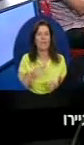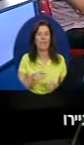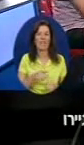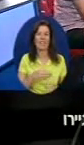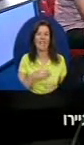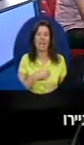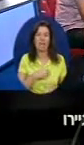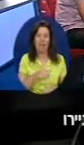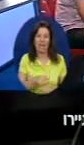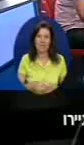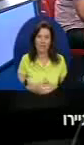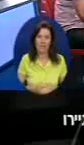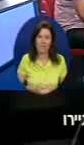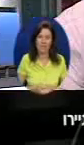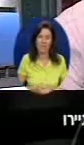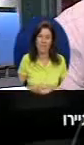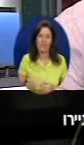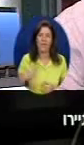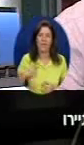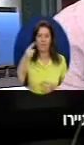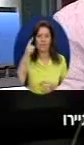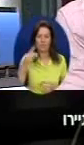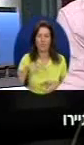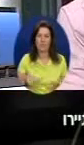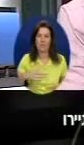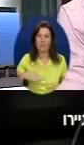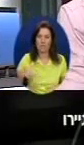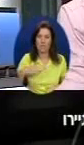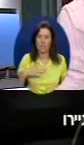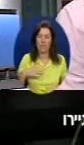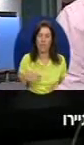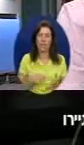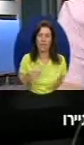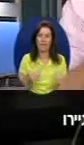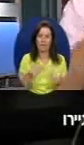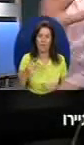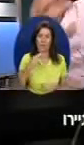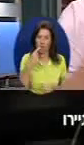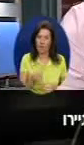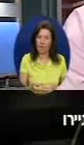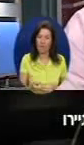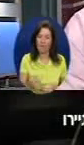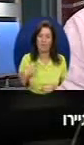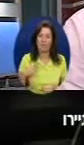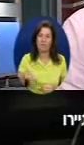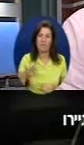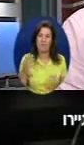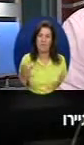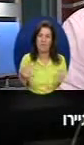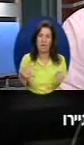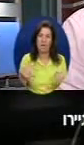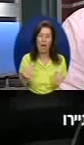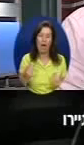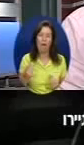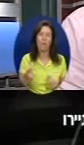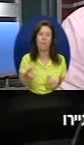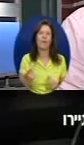אז לכן אני חושב שבסיטואציה שלנו, דווקא בגלל מה שאת אומרת, ואני מצאתי הרבה מאוד מקורות הלכתיים לעניין